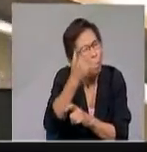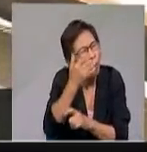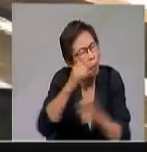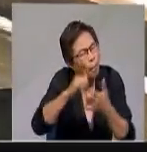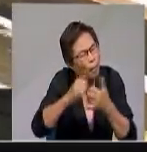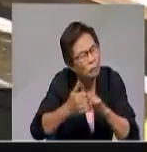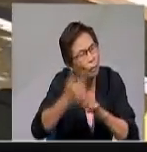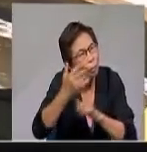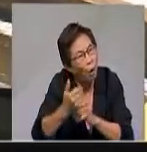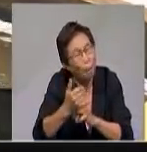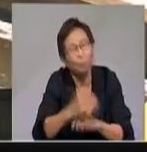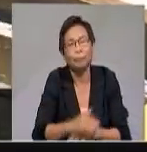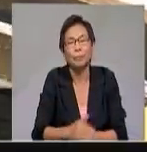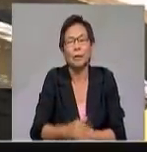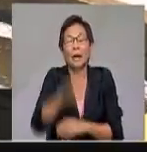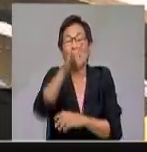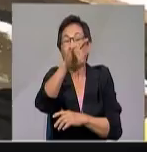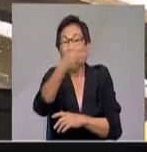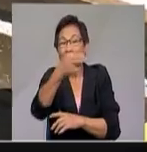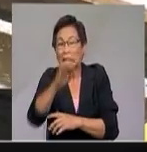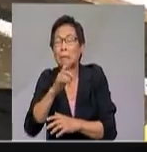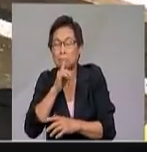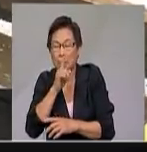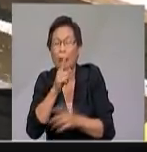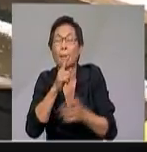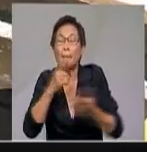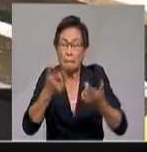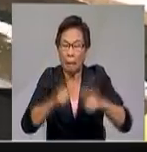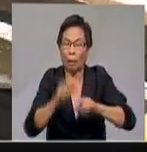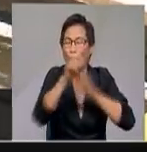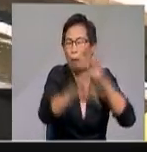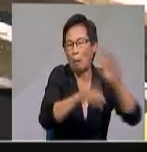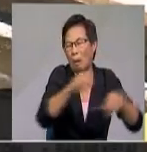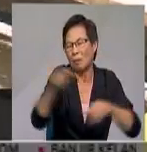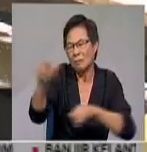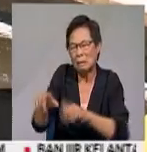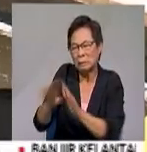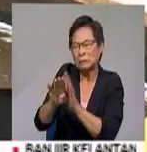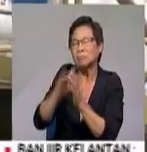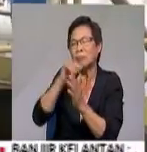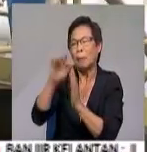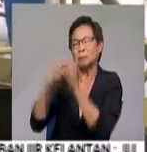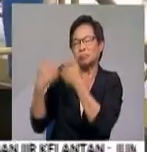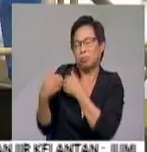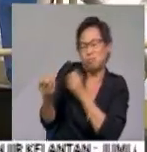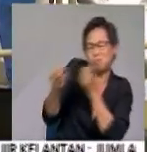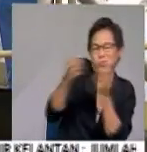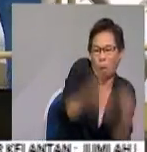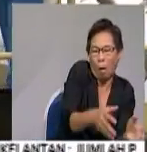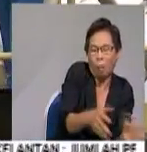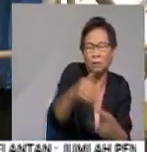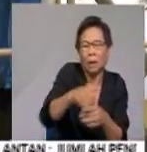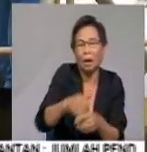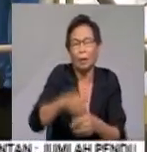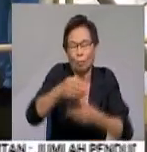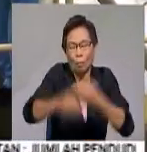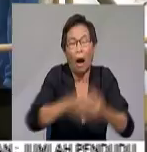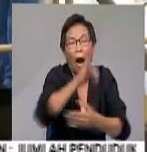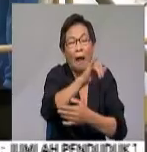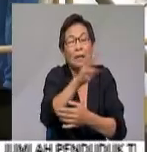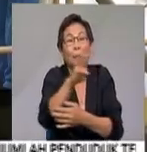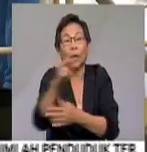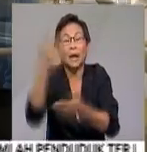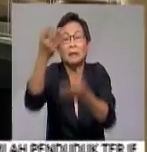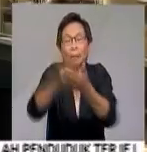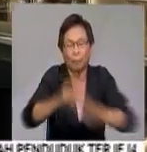masalah. Jelas Loisian memang berlaku pembuangan sisa oleh pihak tidak bertanggungjawab ke dalam loji rawatan kumbahan IWK